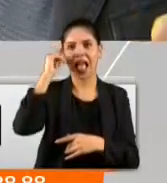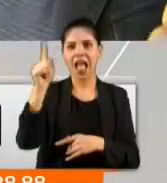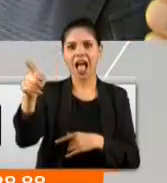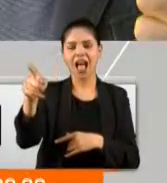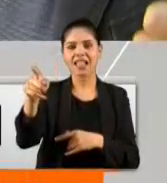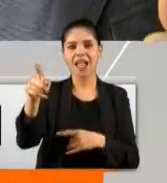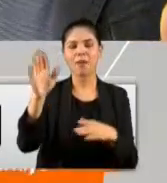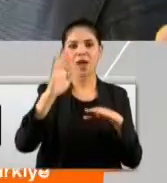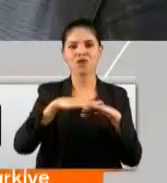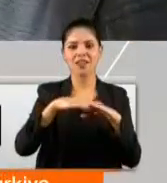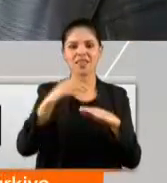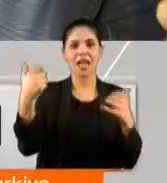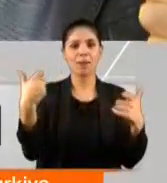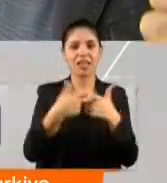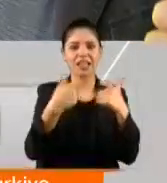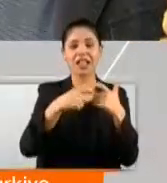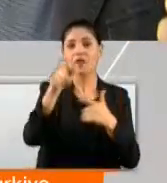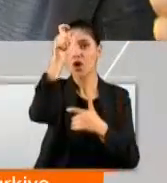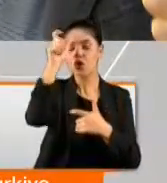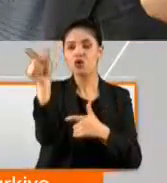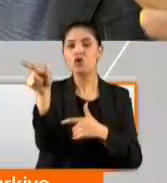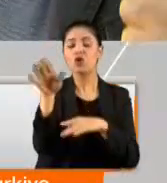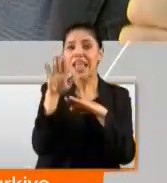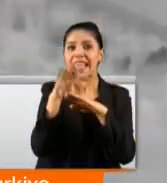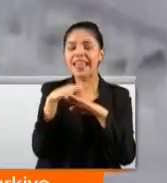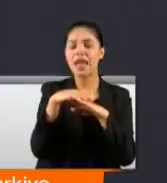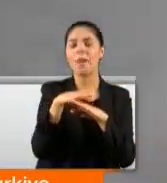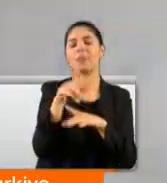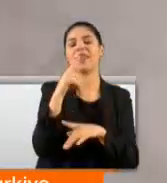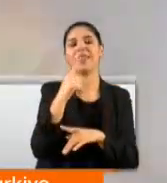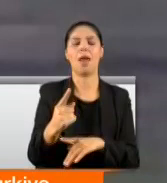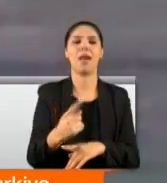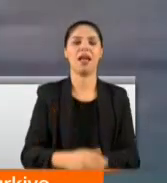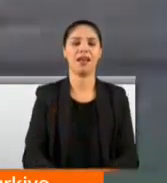oynamış olduğu oyunun aslında Türkiye üzerine oynanmakta olduğu demek.